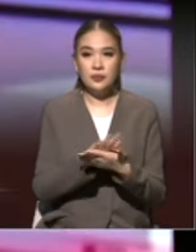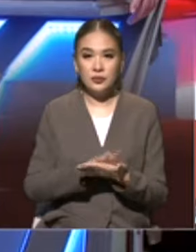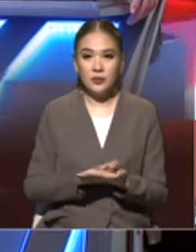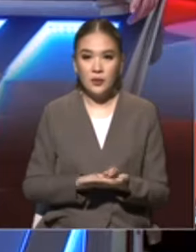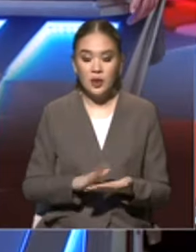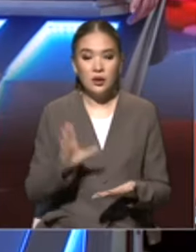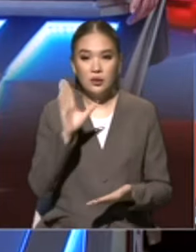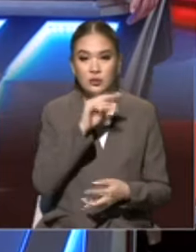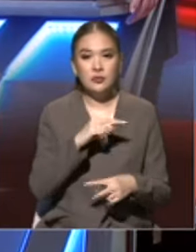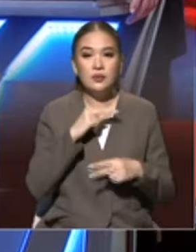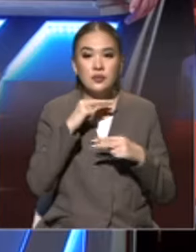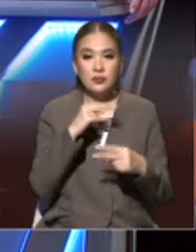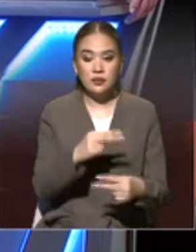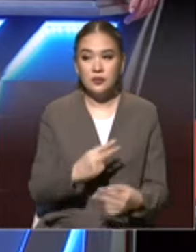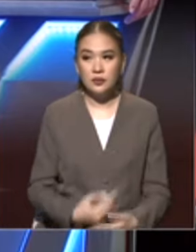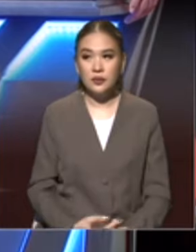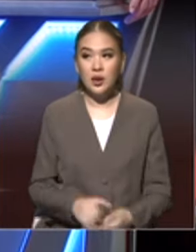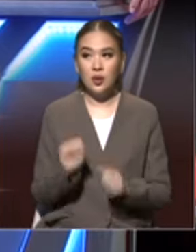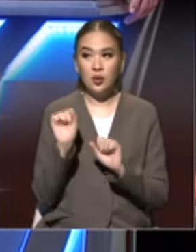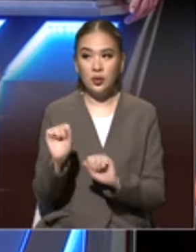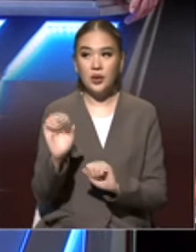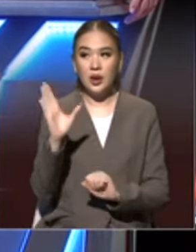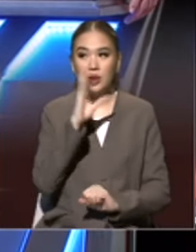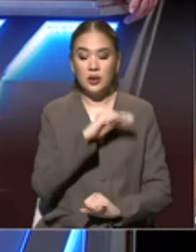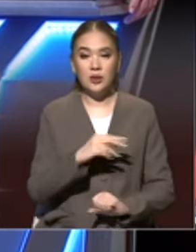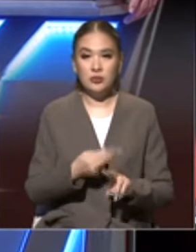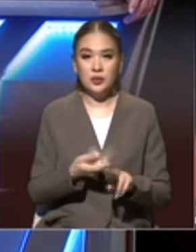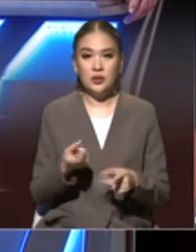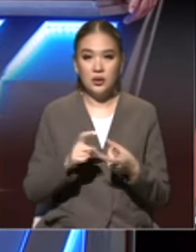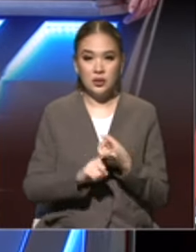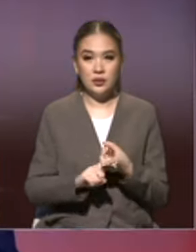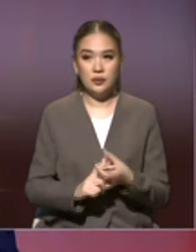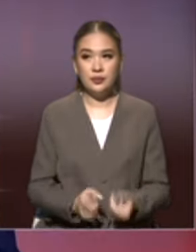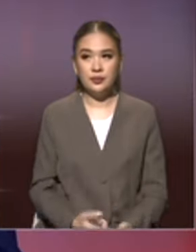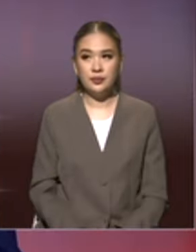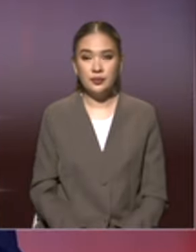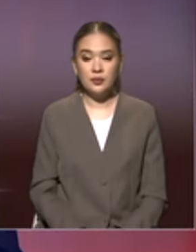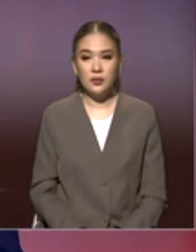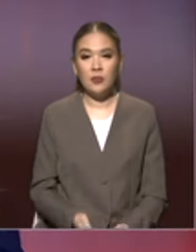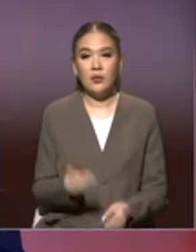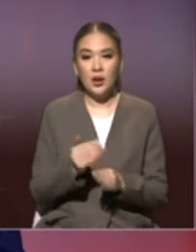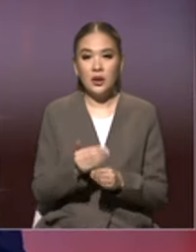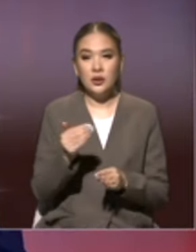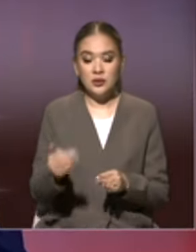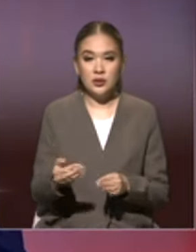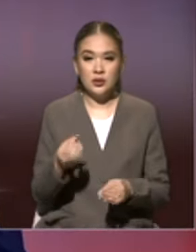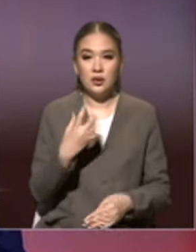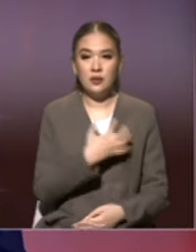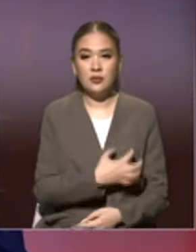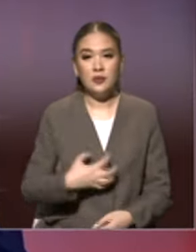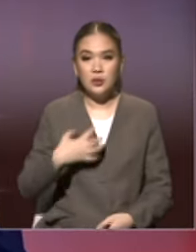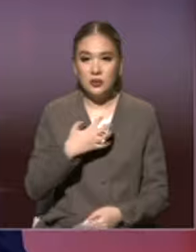аламыз, қаншалықты соны қорғай аламыз. Міне осы мәселеде өте өзекті деп айтқым келеді. Одан кейін тағы бір маңызды мәселе, біздің өзіміздің отандық